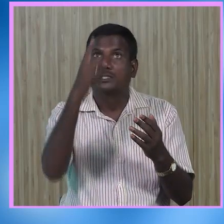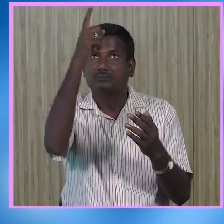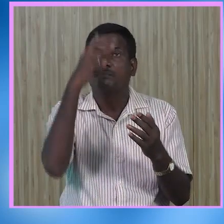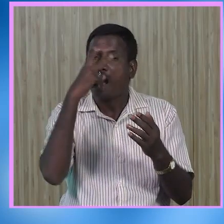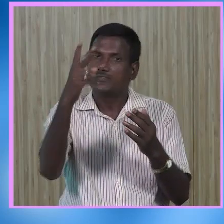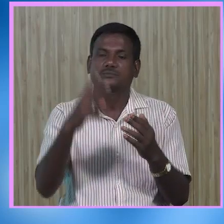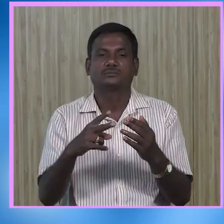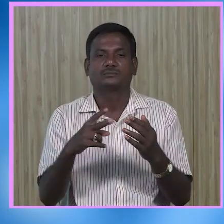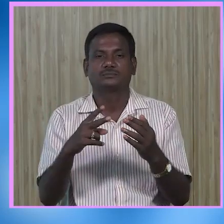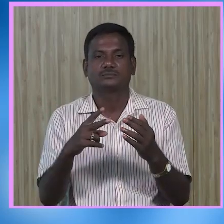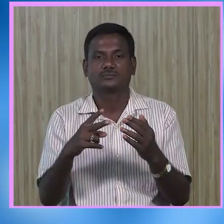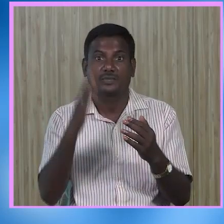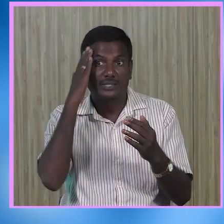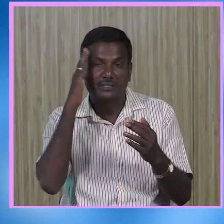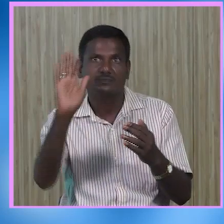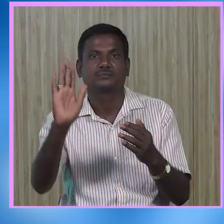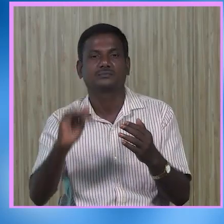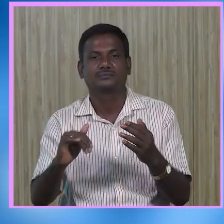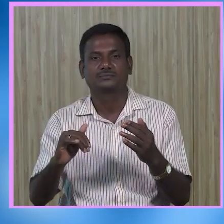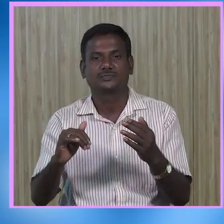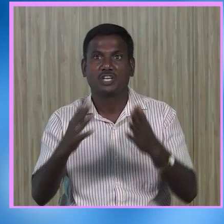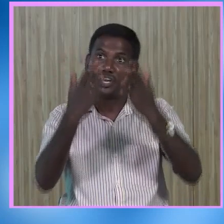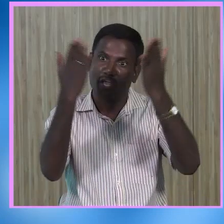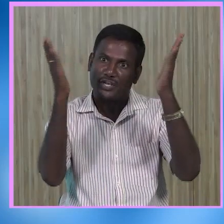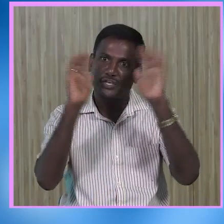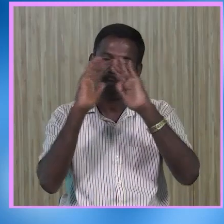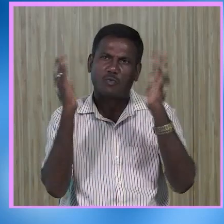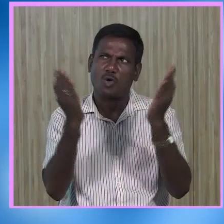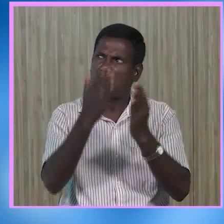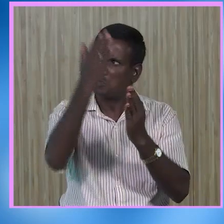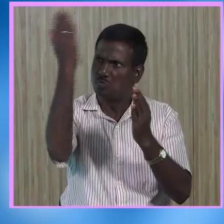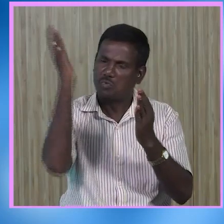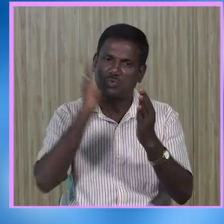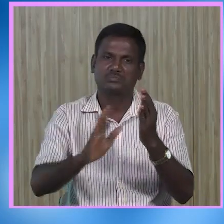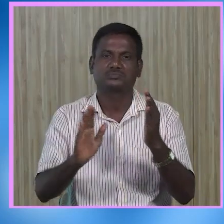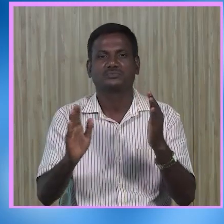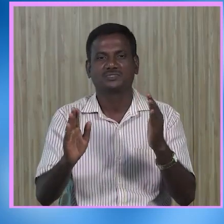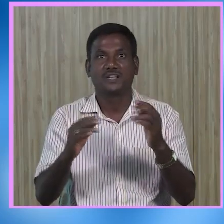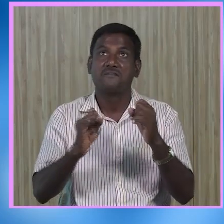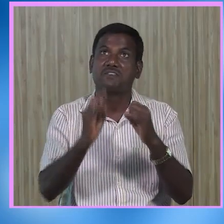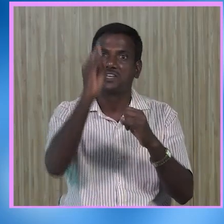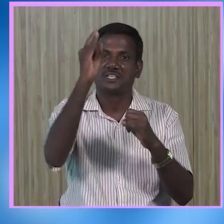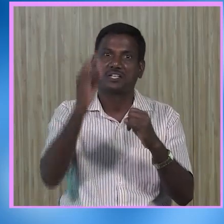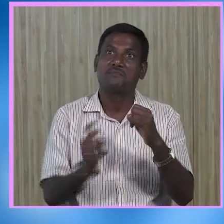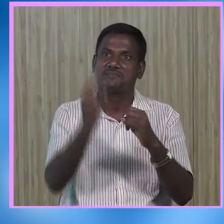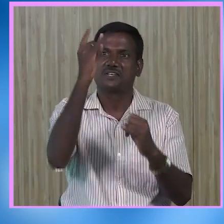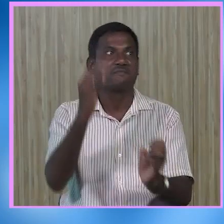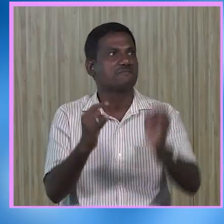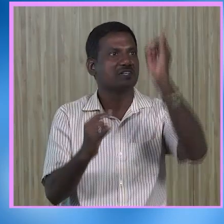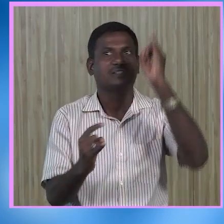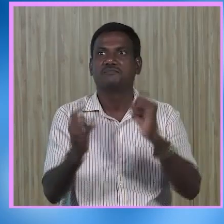கண்டுகொள்வதற்காகவும் தெரிந்து கொள்வதற்காகவும் பல நாடுகள் போட்டி போட்டுக்கிட்டு விண்வெளிக்கு ராக்கெட்டுகள்